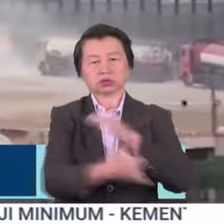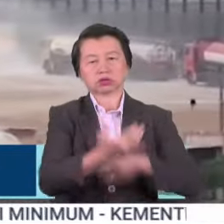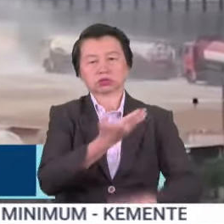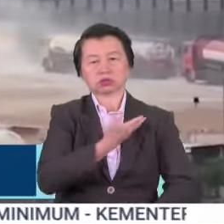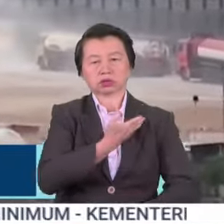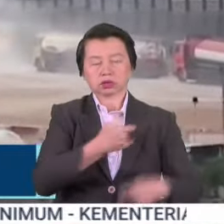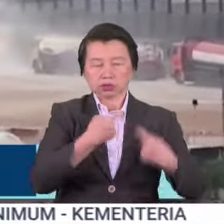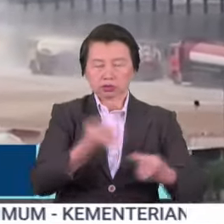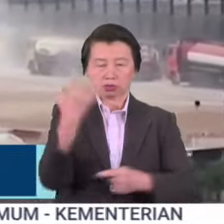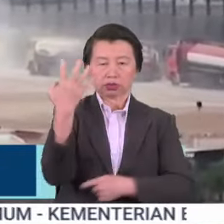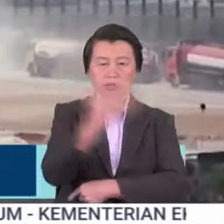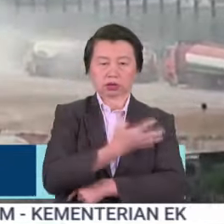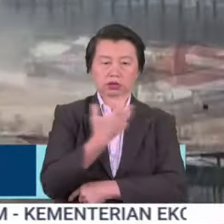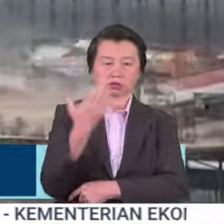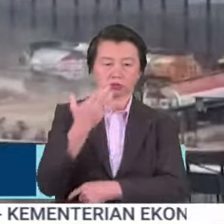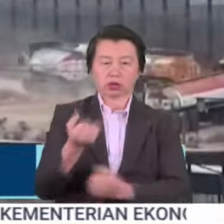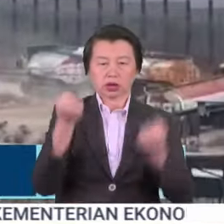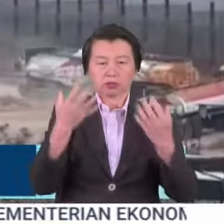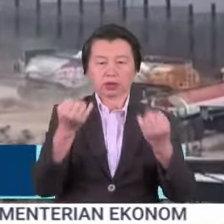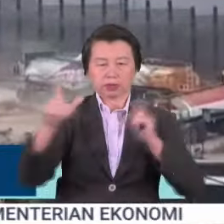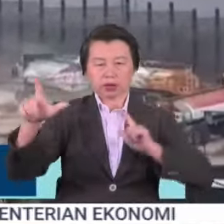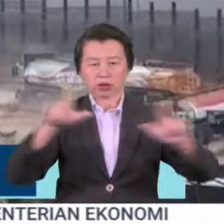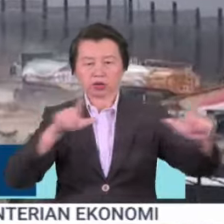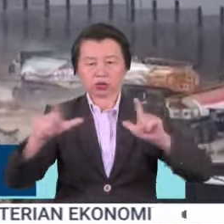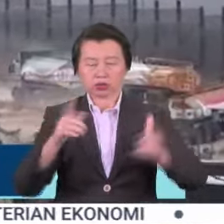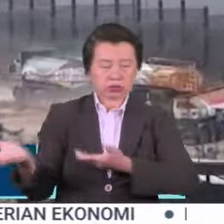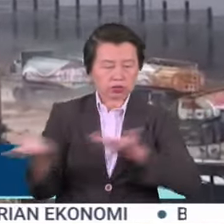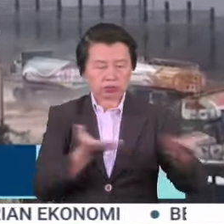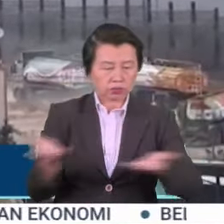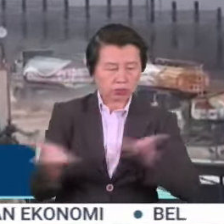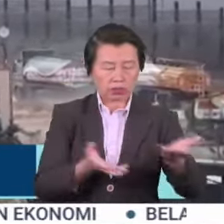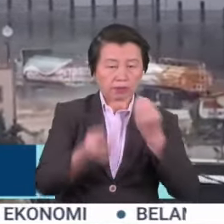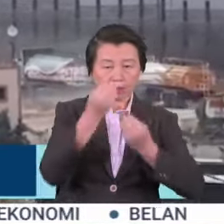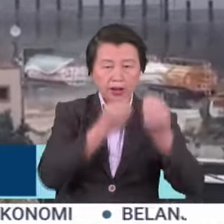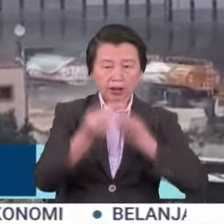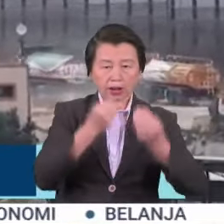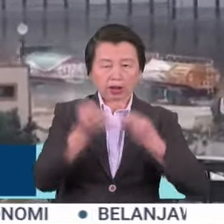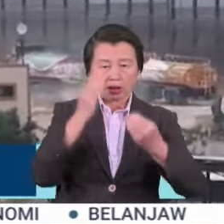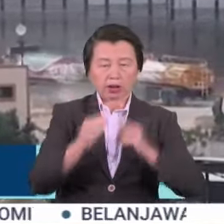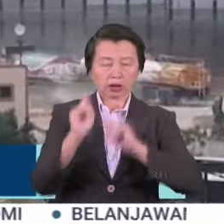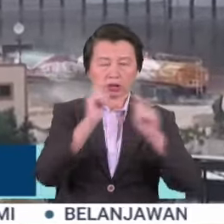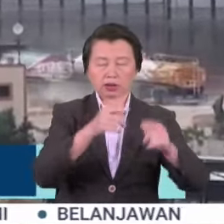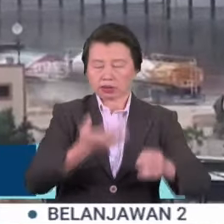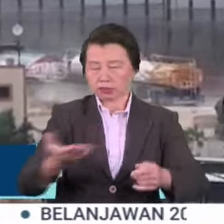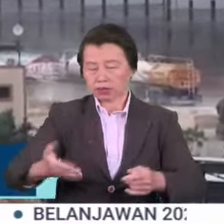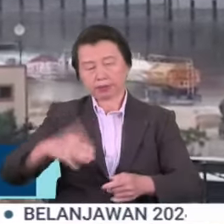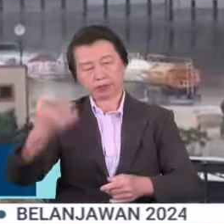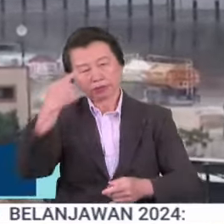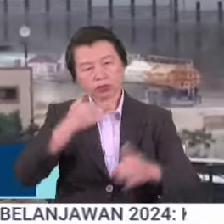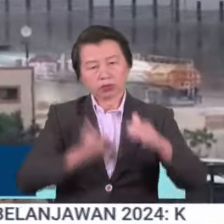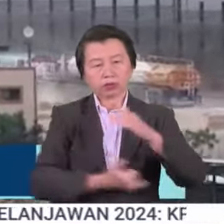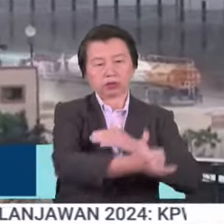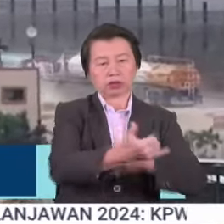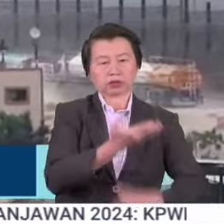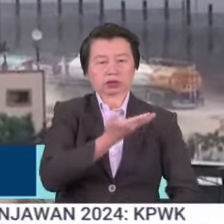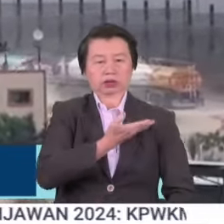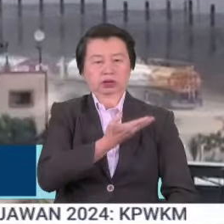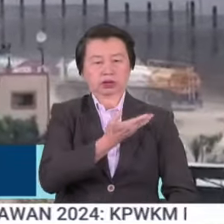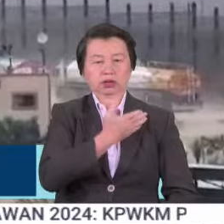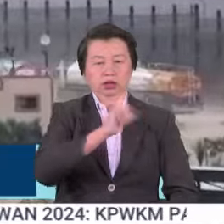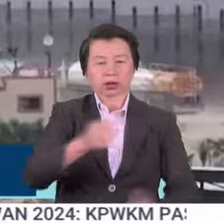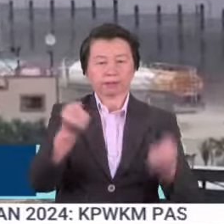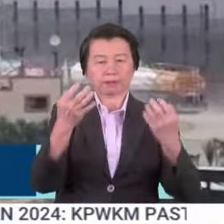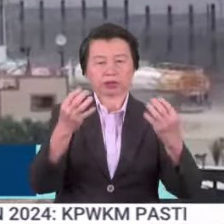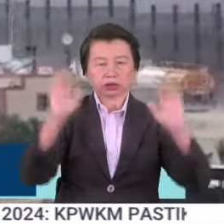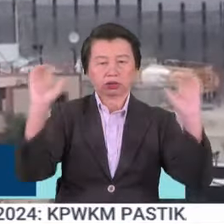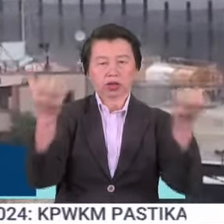Gaza sejak 4 hari lalu. Ratusan lori kontena membawa barangan makanan, perubatan serta keperluan lain mula memasuki Gaza diikuti